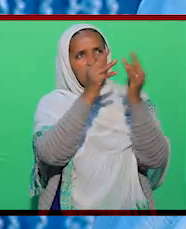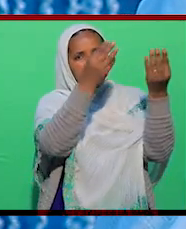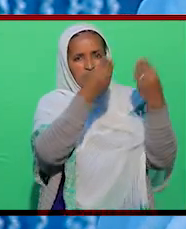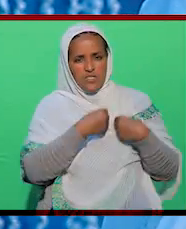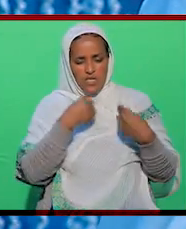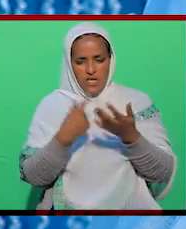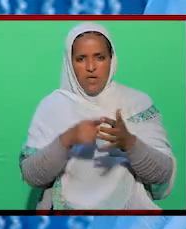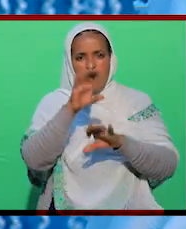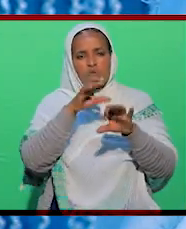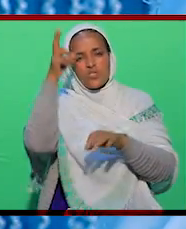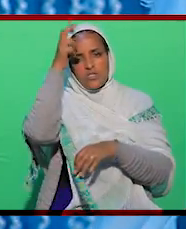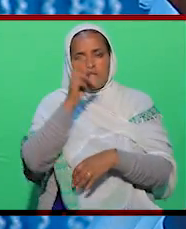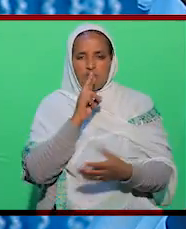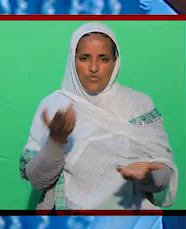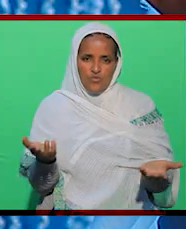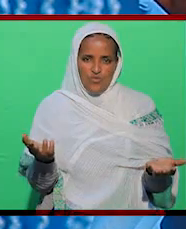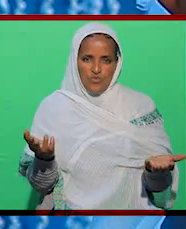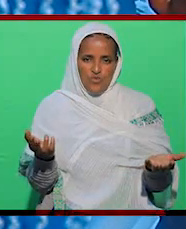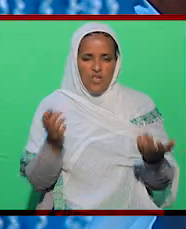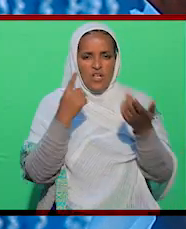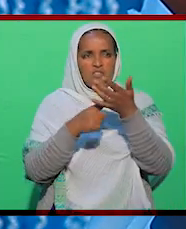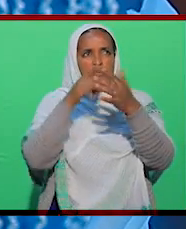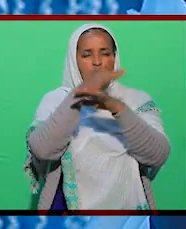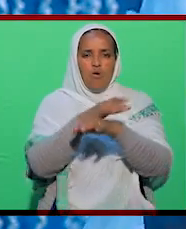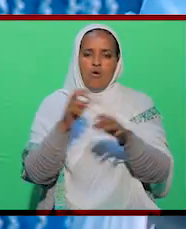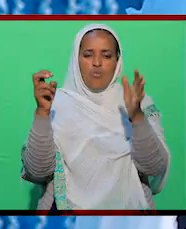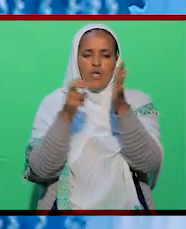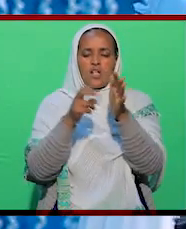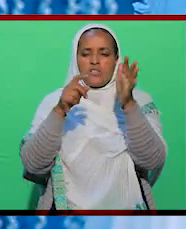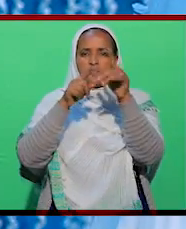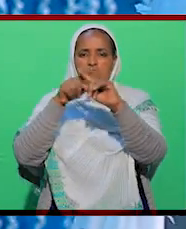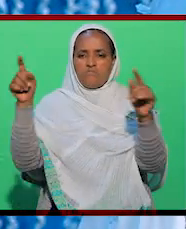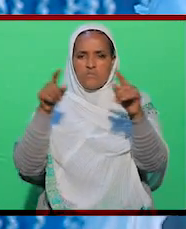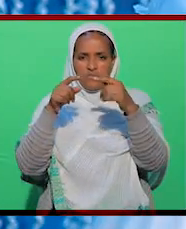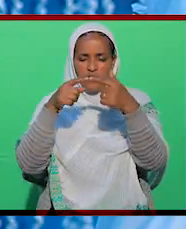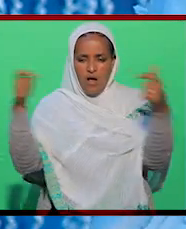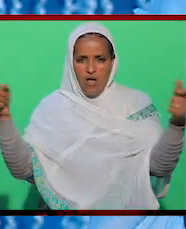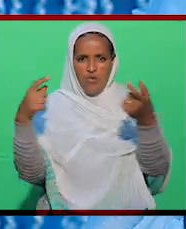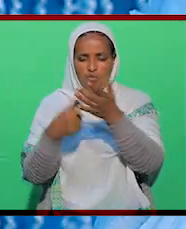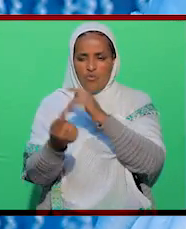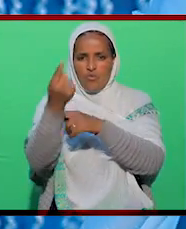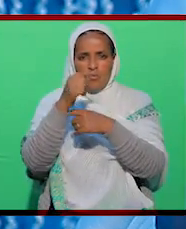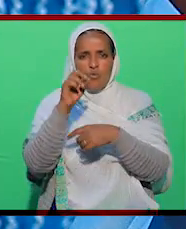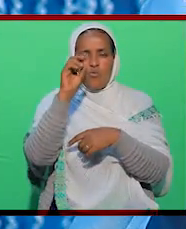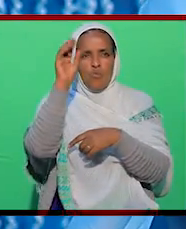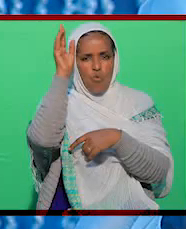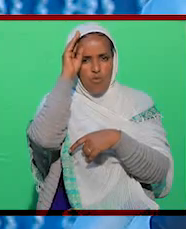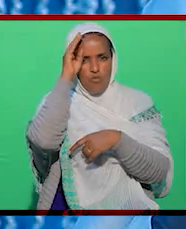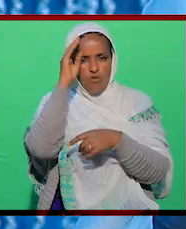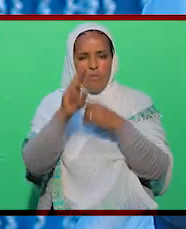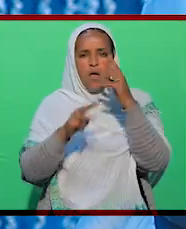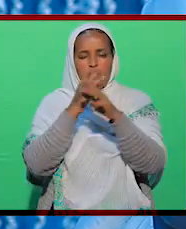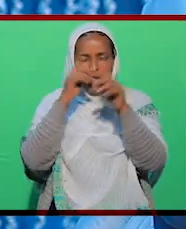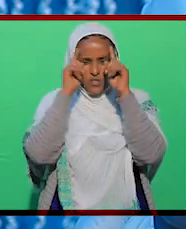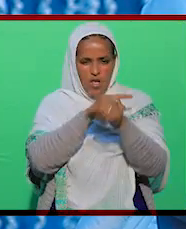የተሰወሩ የትንቢት መጽሐፍትን ሰጠኝ አለ። ይህ ሁሉ የሚያደርገው አጋንንት ናቸው። ከዛ ላይ ከወንጌል ተቃራኒ የሆነ ሃይማኖት ፈጥሯል። ዛሬ የሞርሞን ተከታዮች